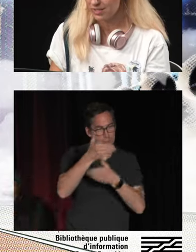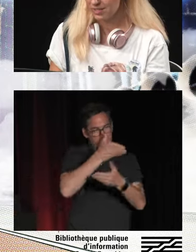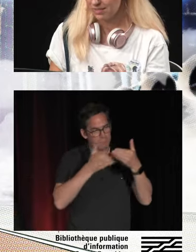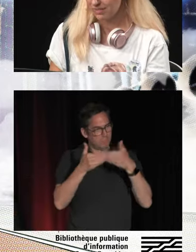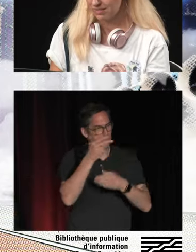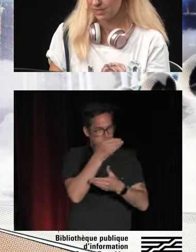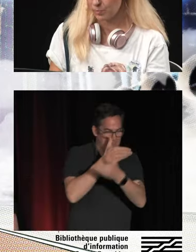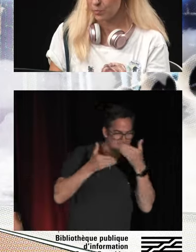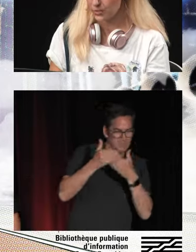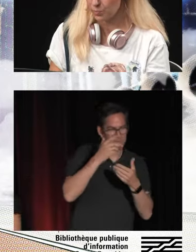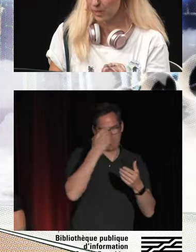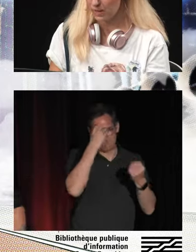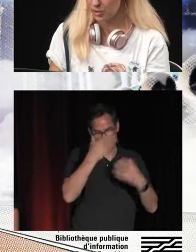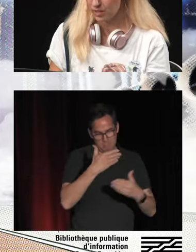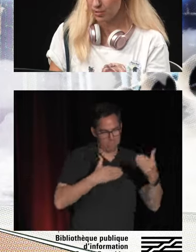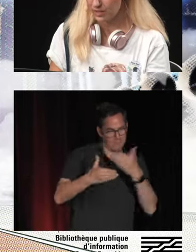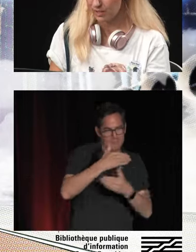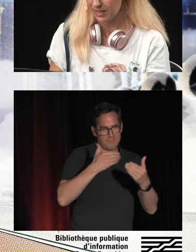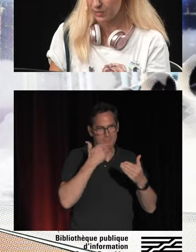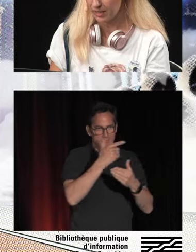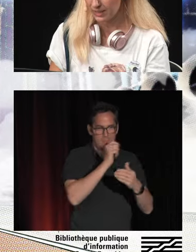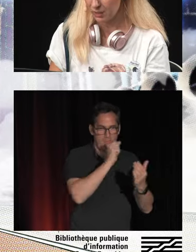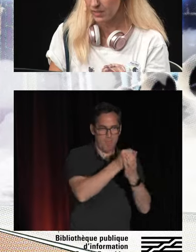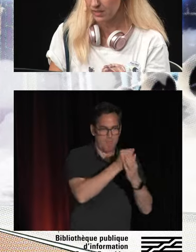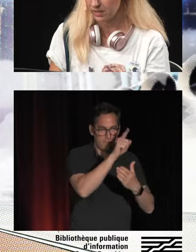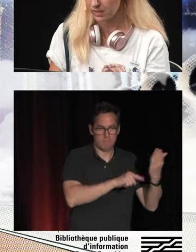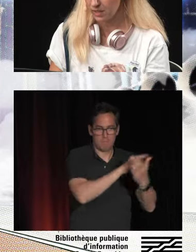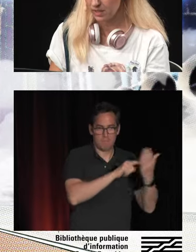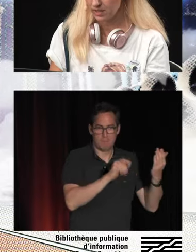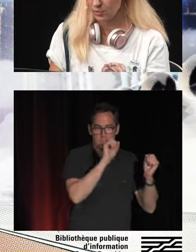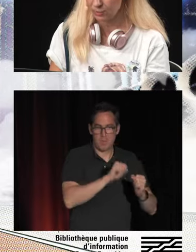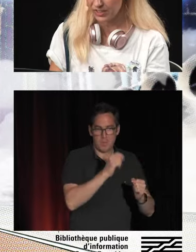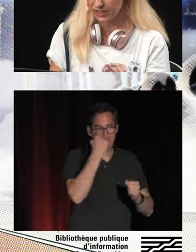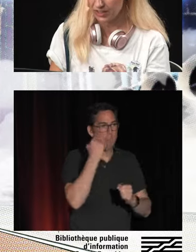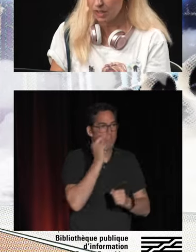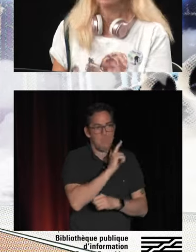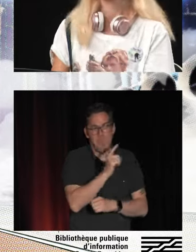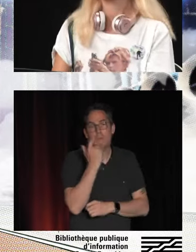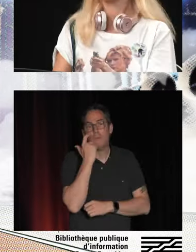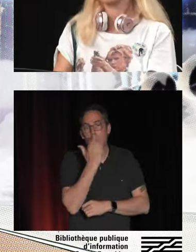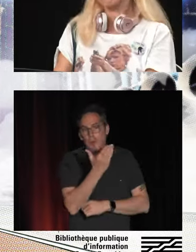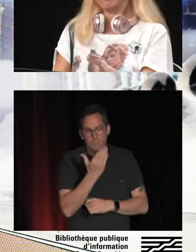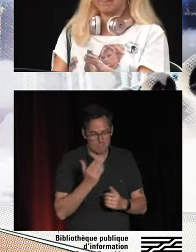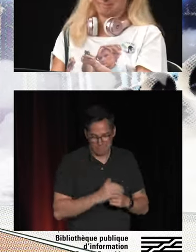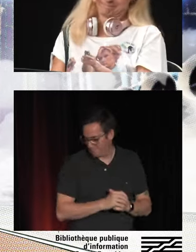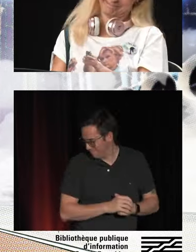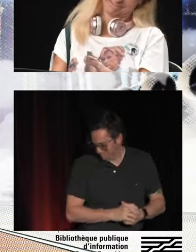tout proposer Super Mario World jusqu'à la fin de la soirée. Comme ça, on finira...